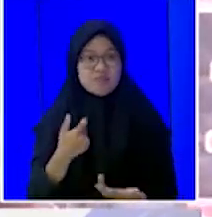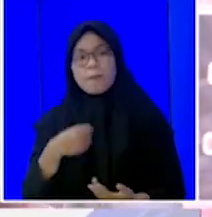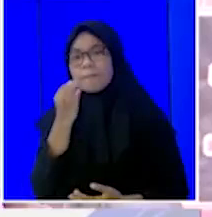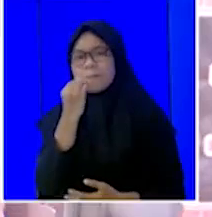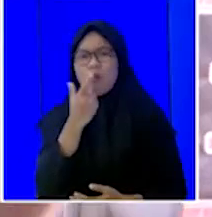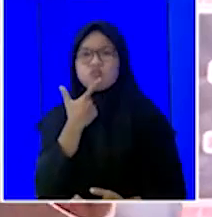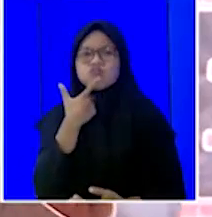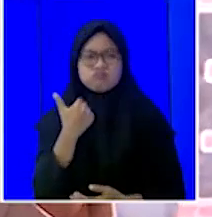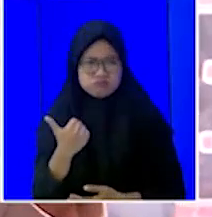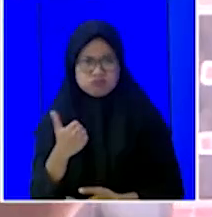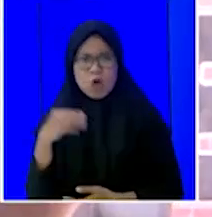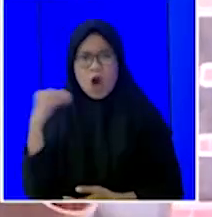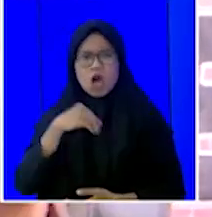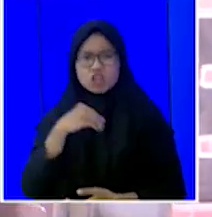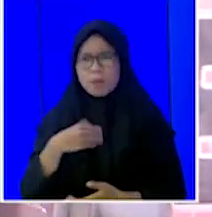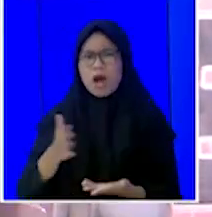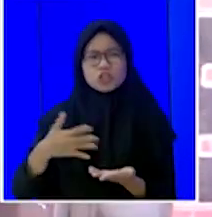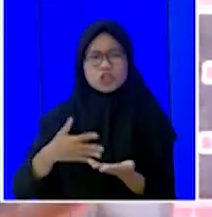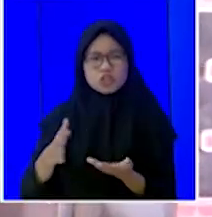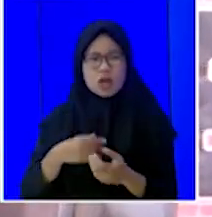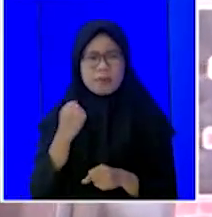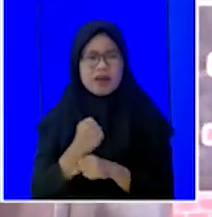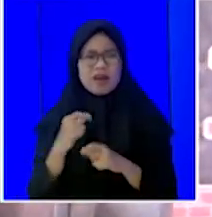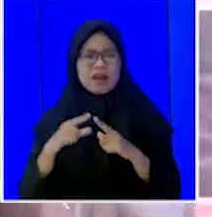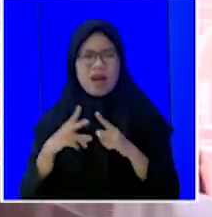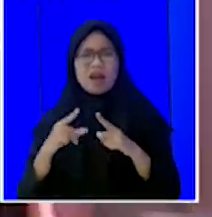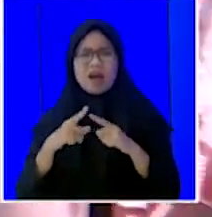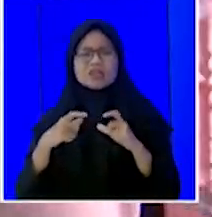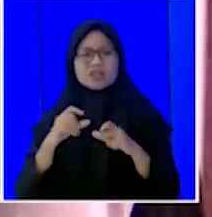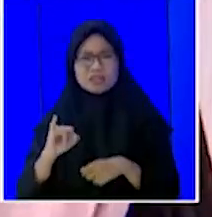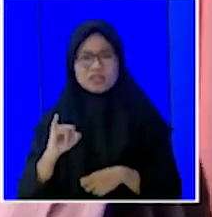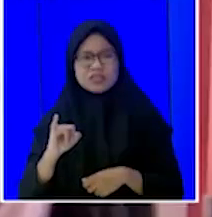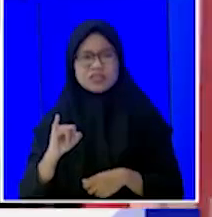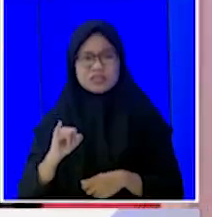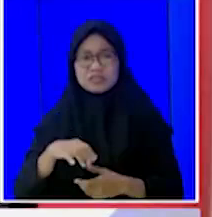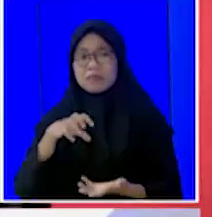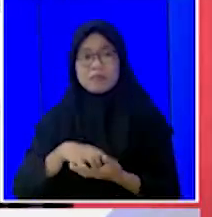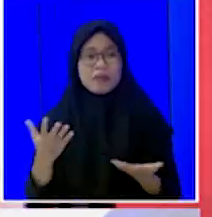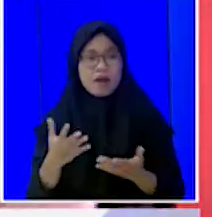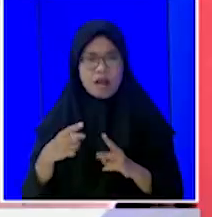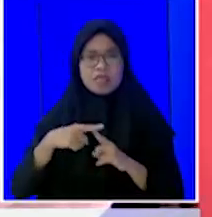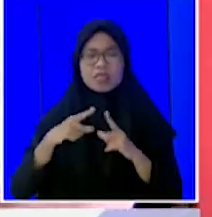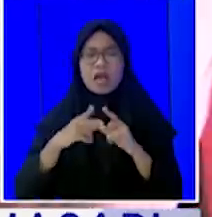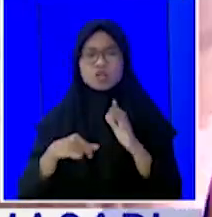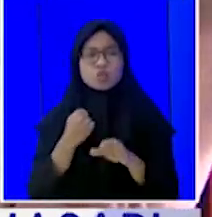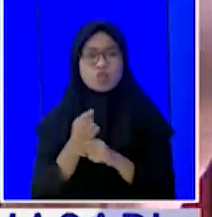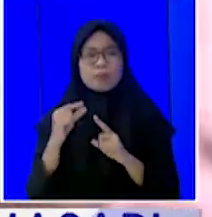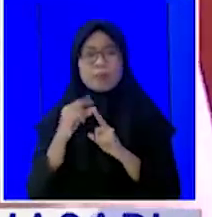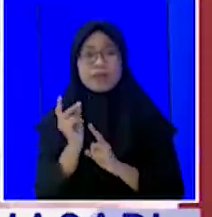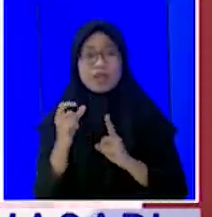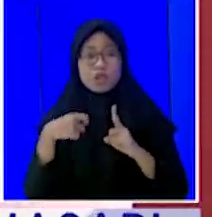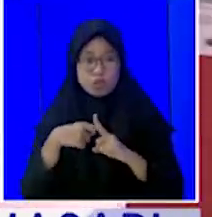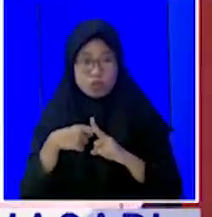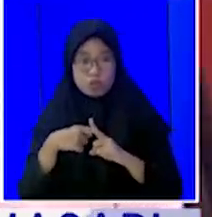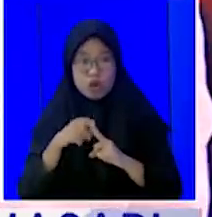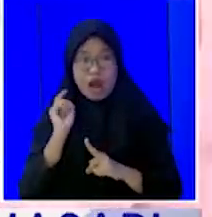enak ayam asap garasi di kawasan Tanjung Priok. Ini dia tempatnya. Nah, sekarang udah ada Mbak Nadia langsung